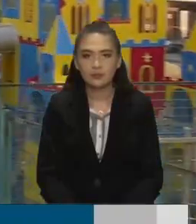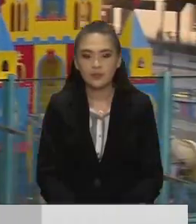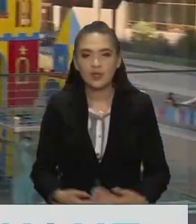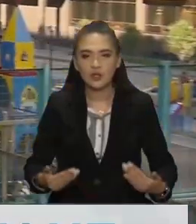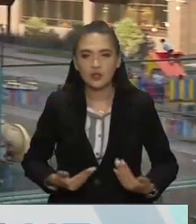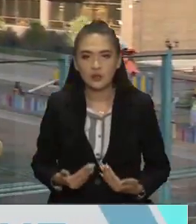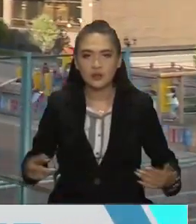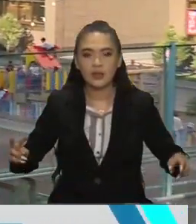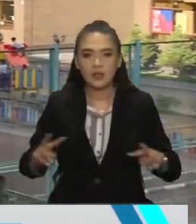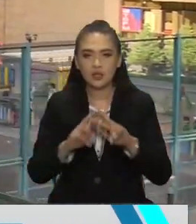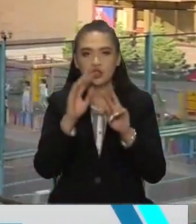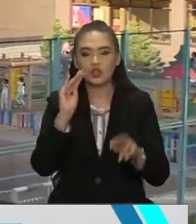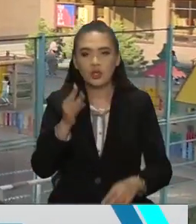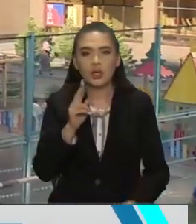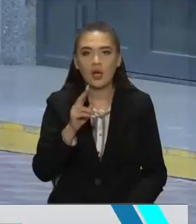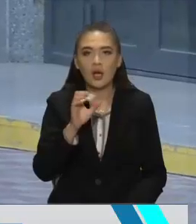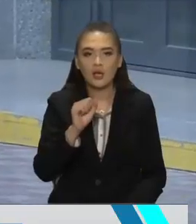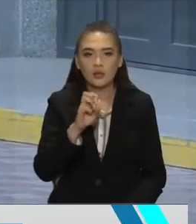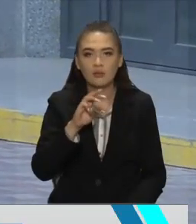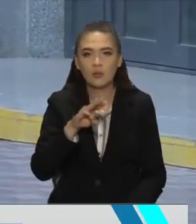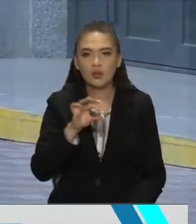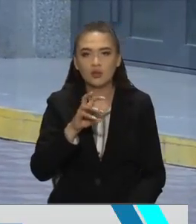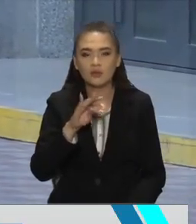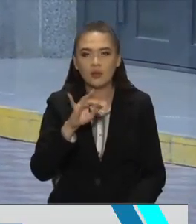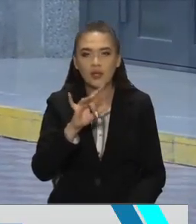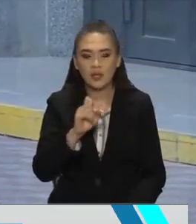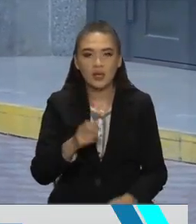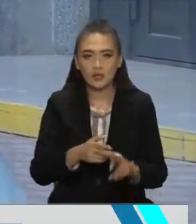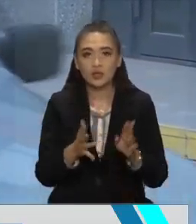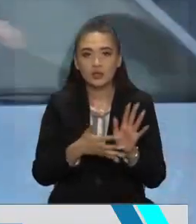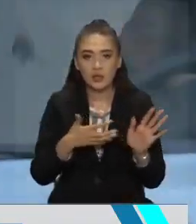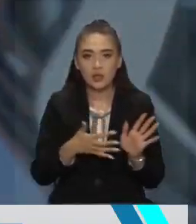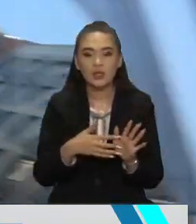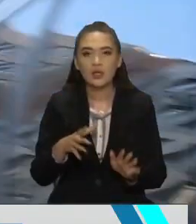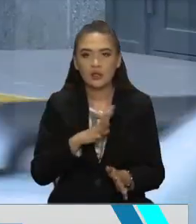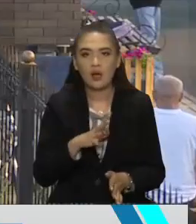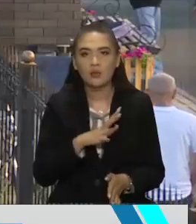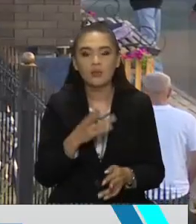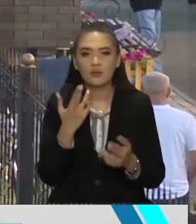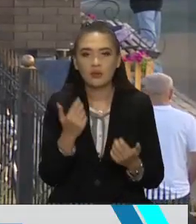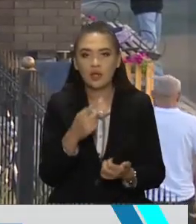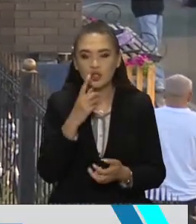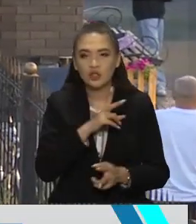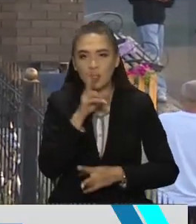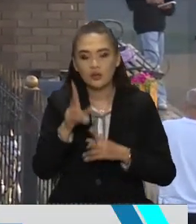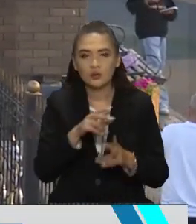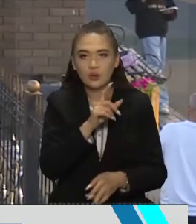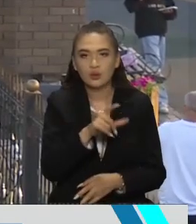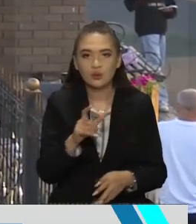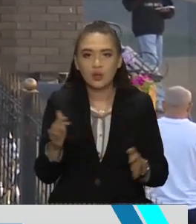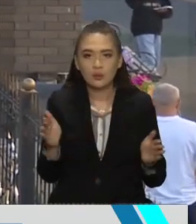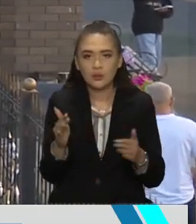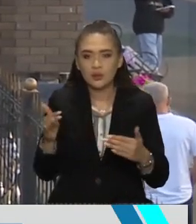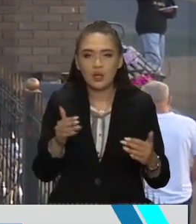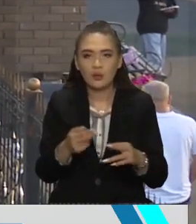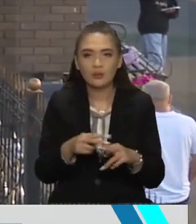Жителям столичного ЖК «Атмосфера» не хватает атмосферы? Да, порой в буквальном смысле жалуются люди. Помимо узких